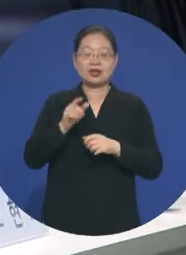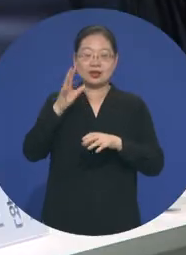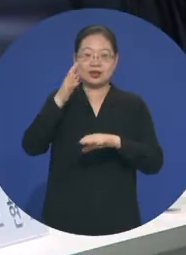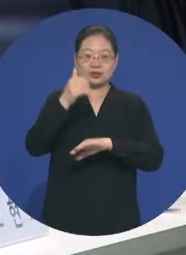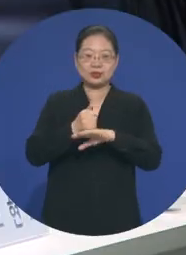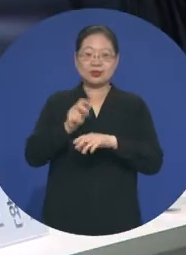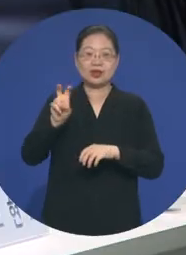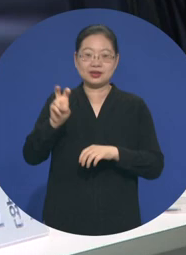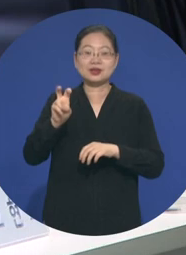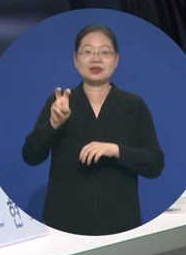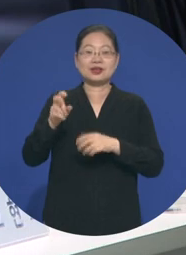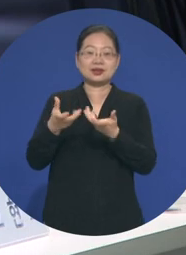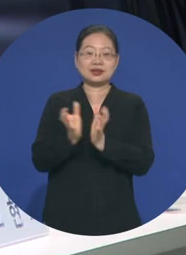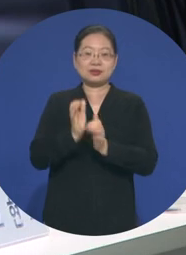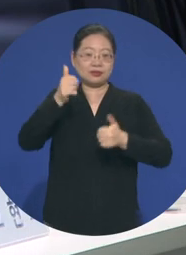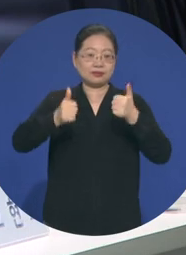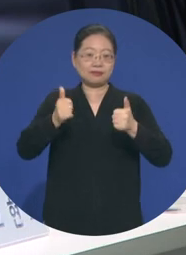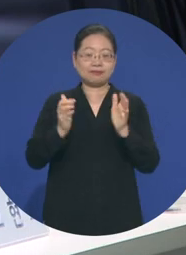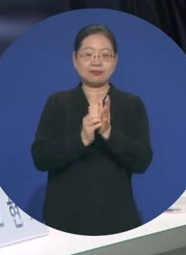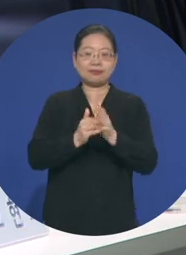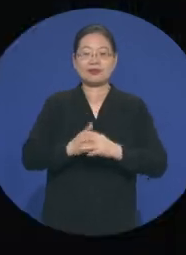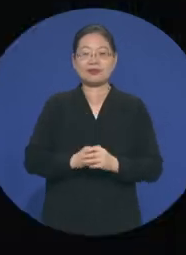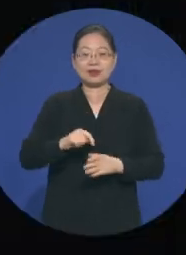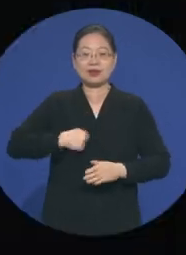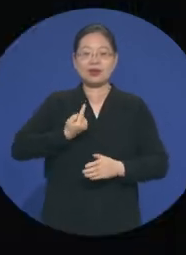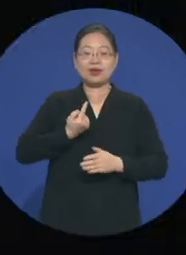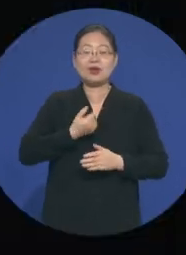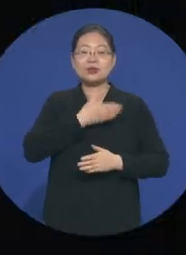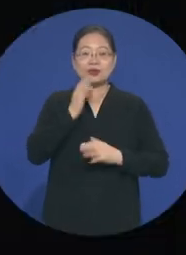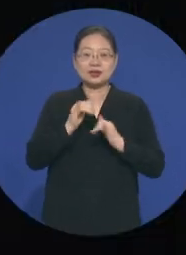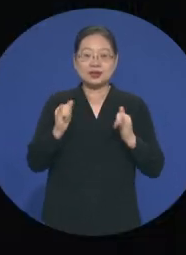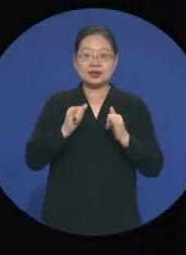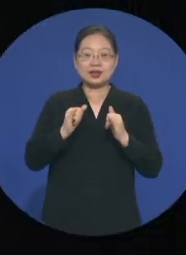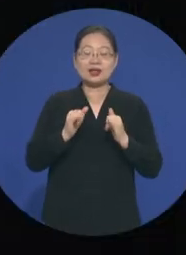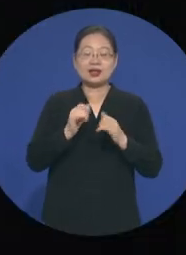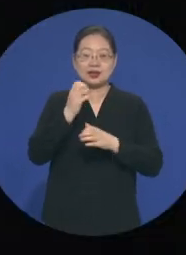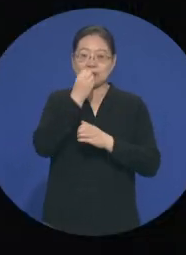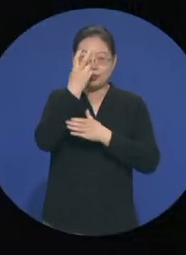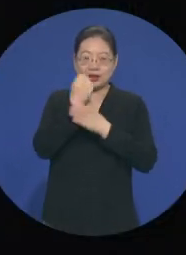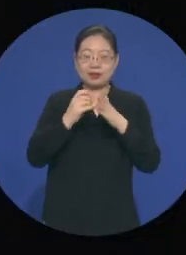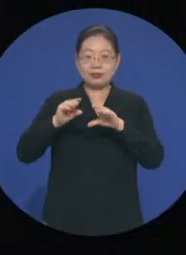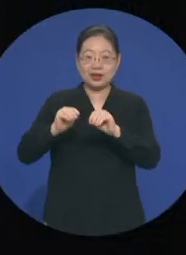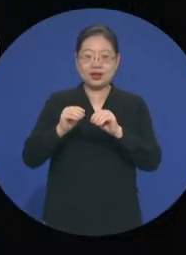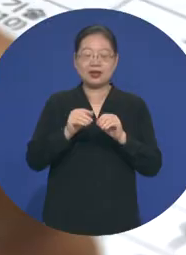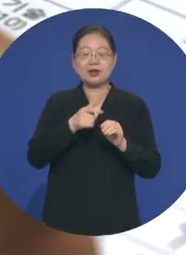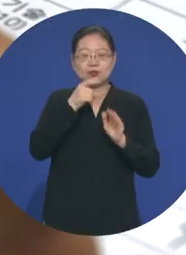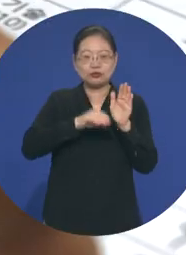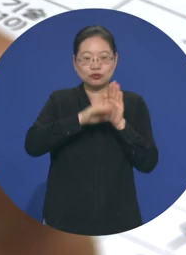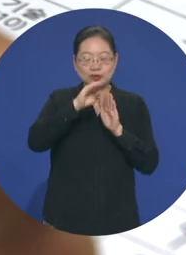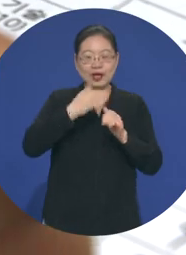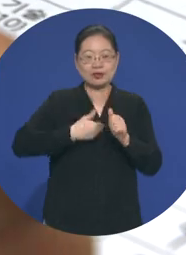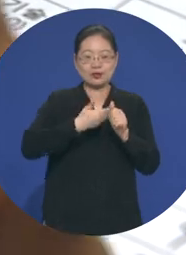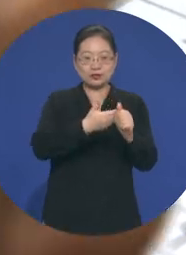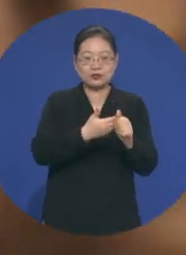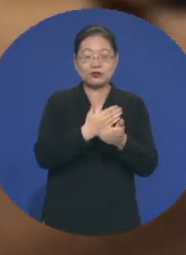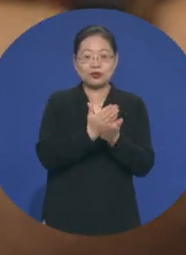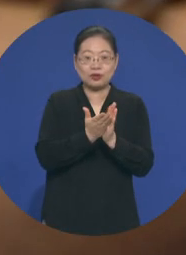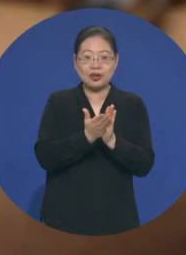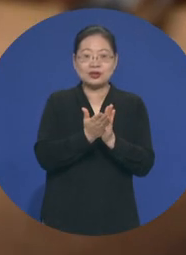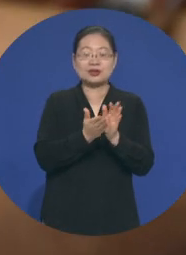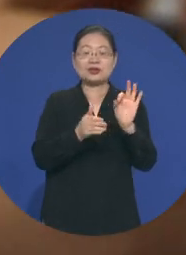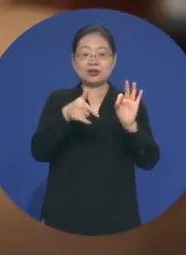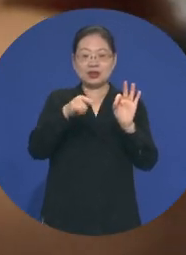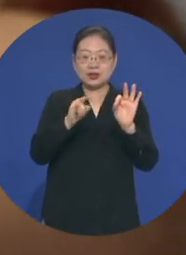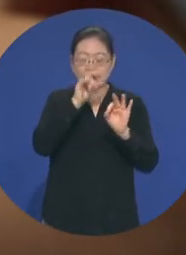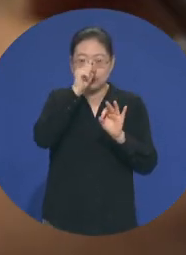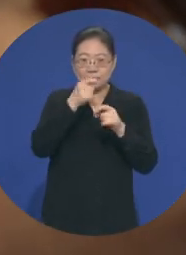팀이 최종 경연에서 장을 겨뤘습니다. 독거노인 가구 곰팡이 박멸 정책과 침수 알림앱 등 10개 제안이